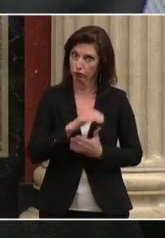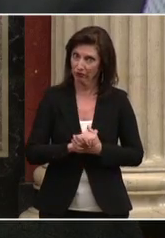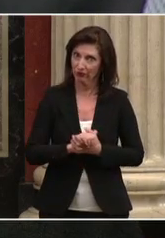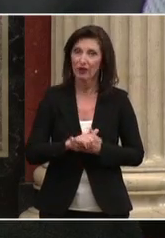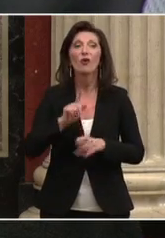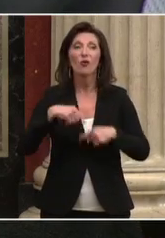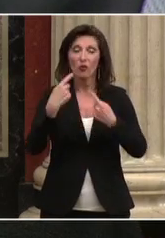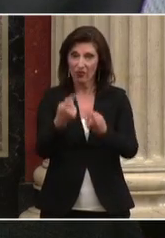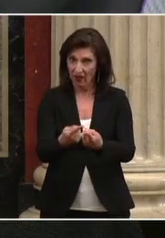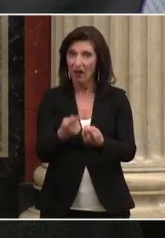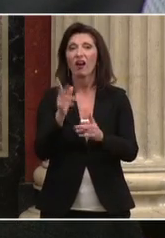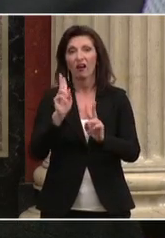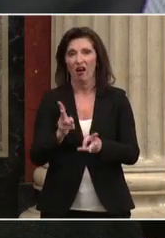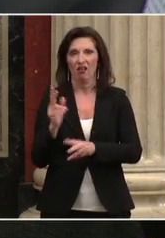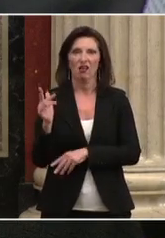fliehen konnte.